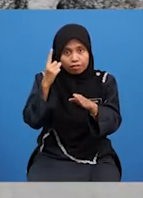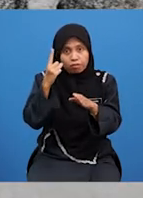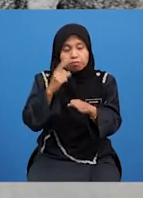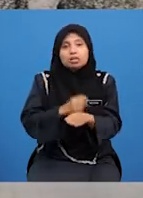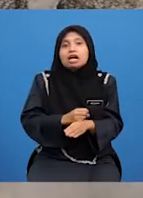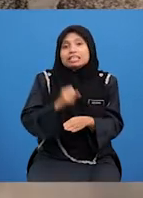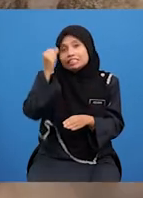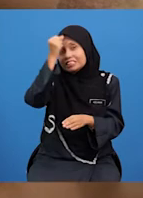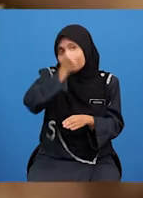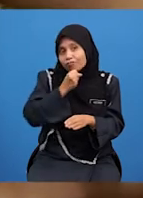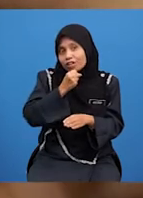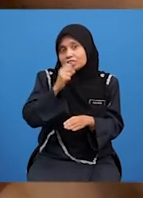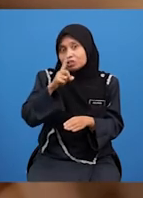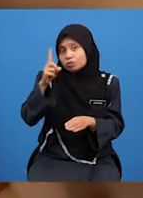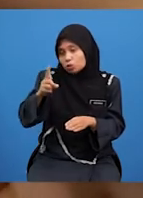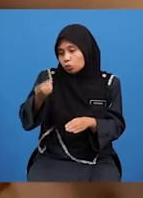sifat sesuatu objek.